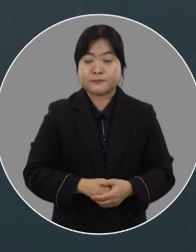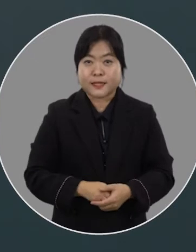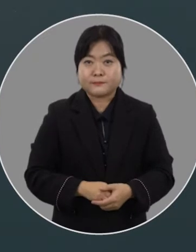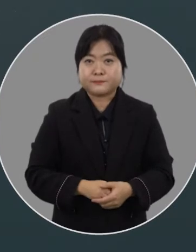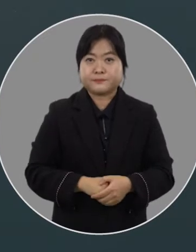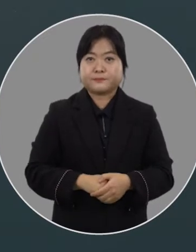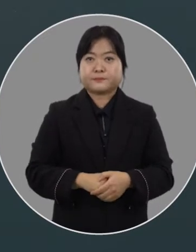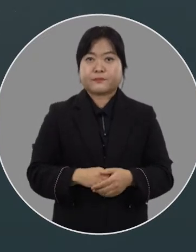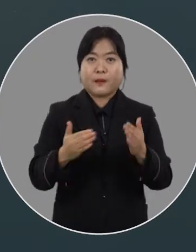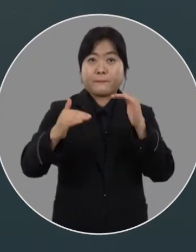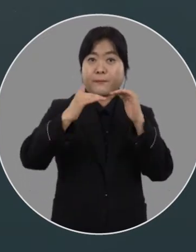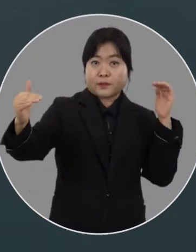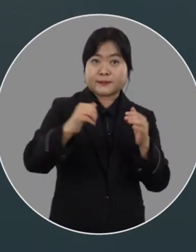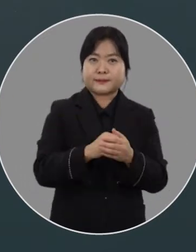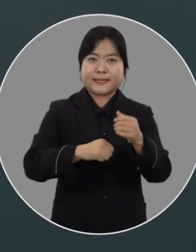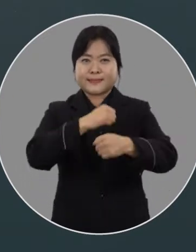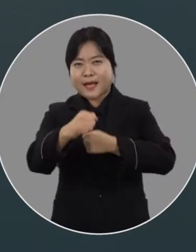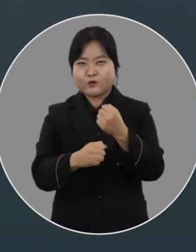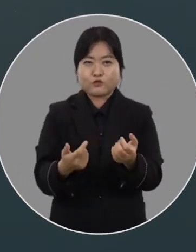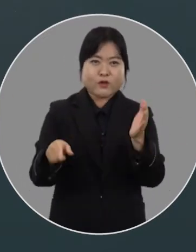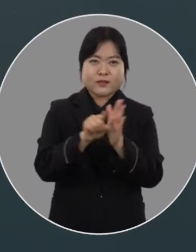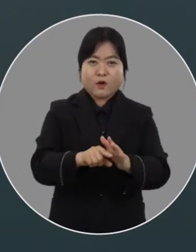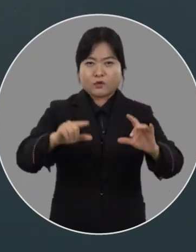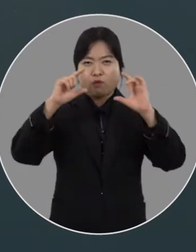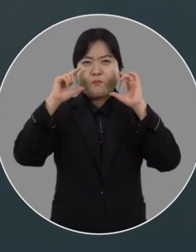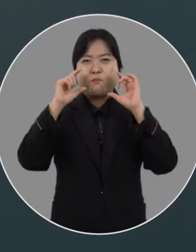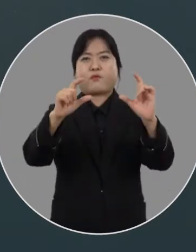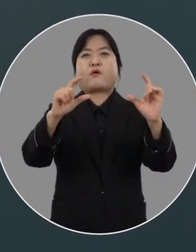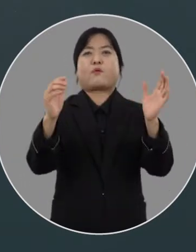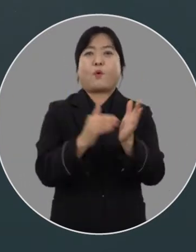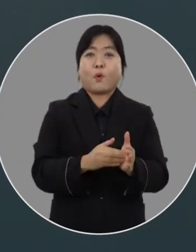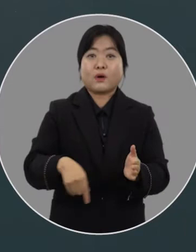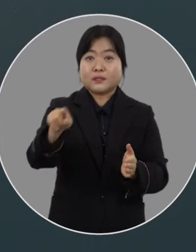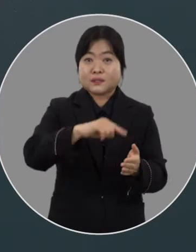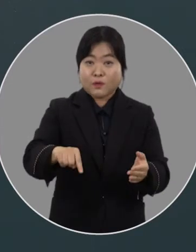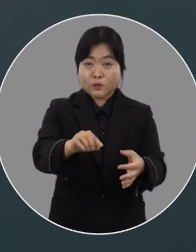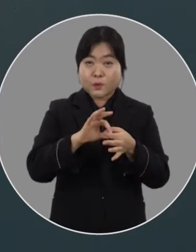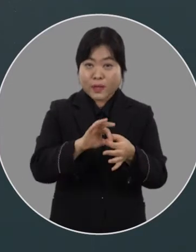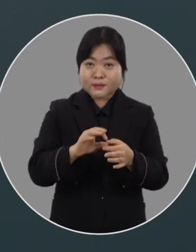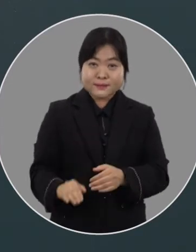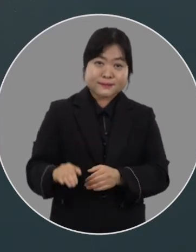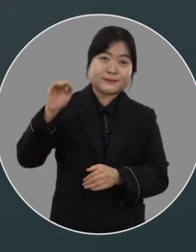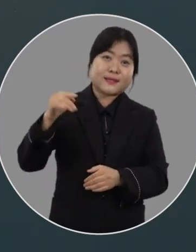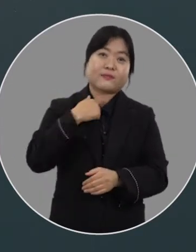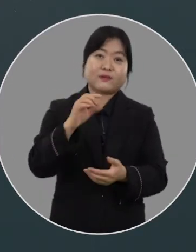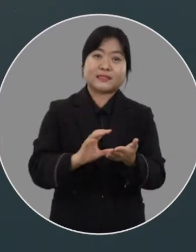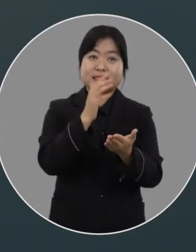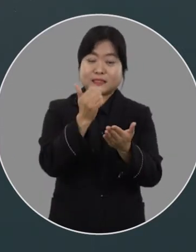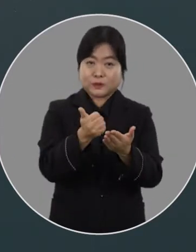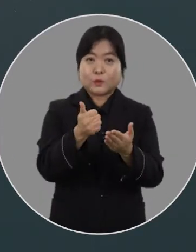좋겠습니다. 평등과 자유를 위해서 선포되었고 그것을 통해서 자라났던